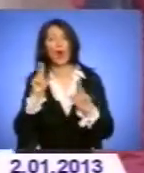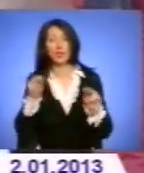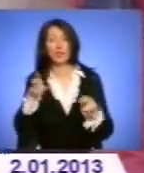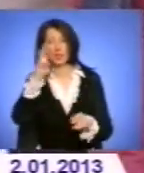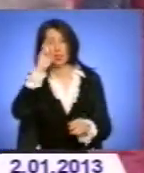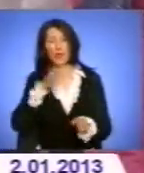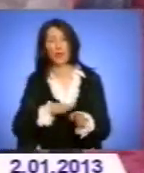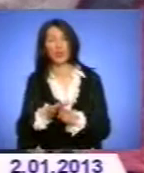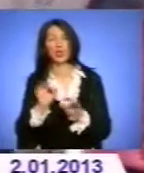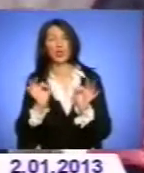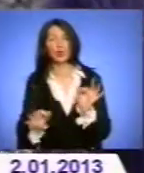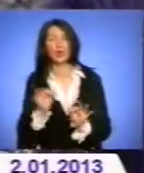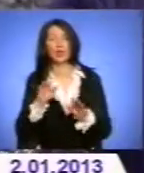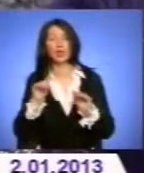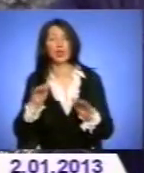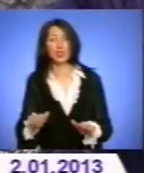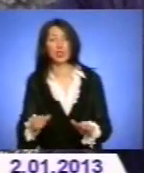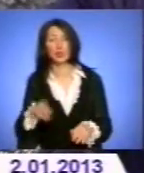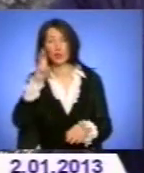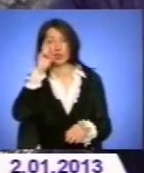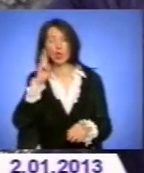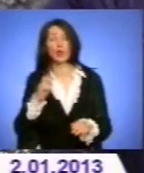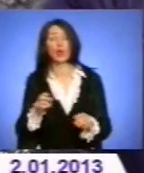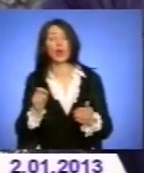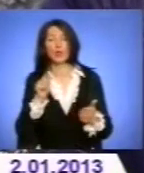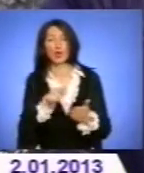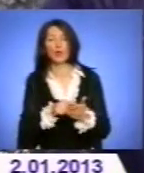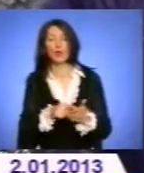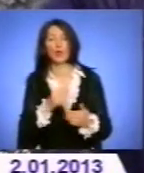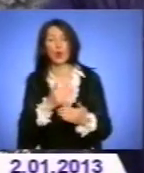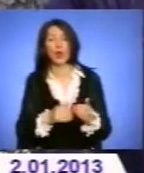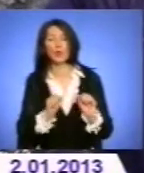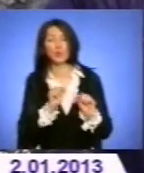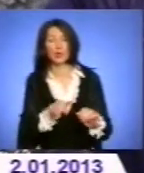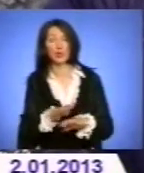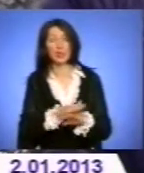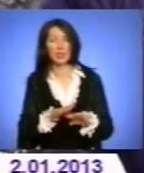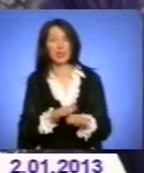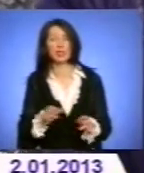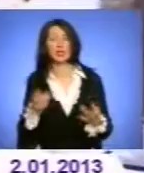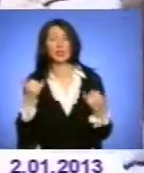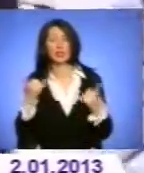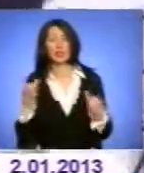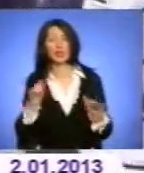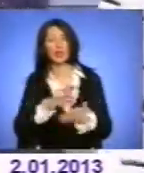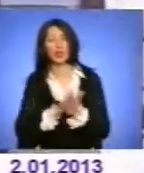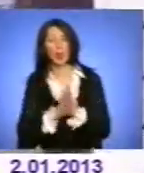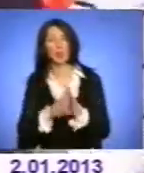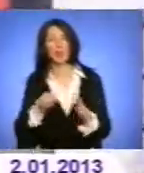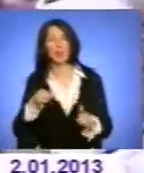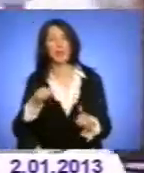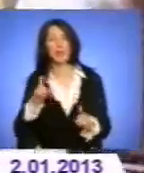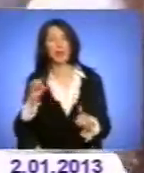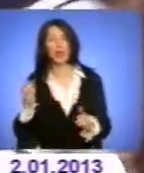про загальнодержавну цільову програму захисту населення і території від надзвичайних ситуацій техногенного та природного характеру